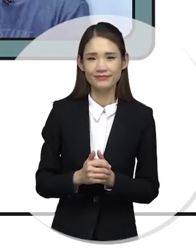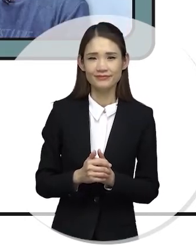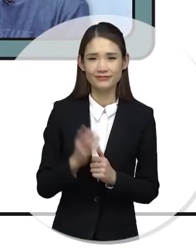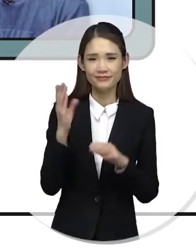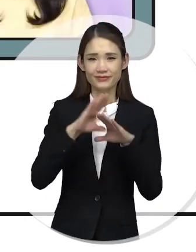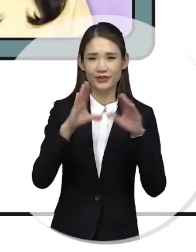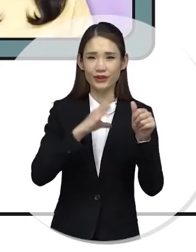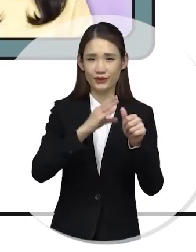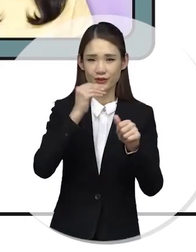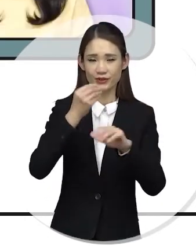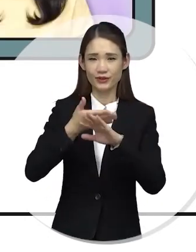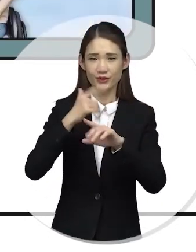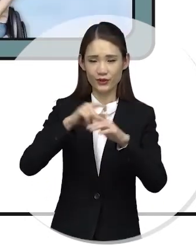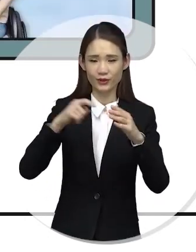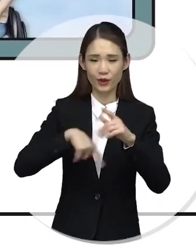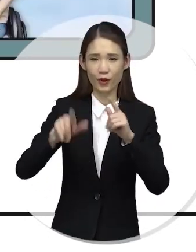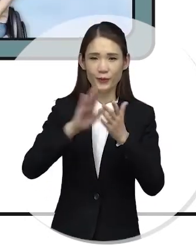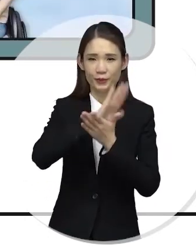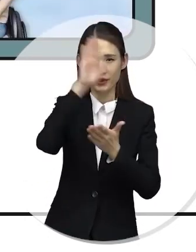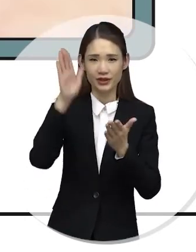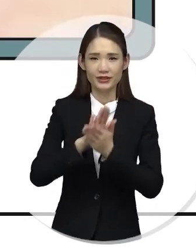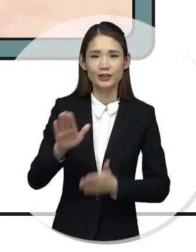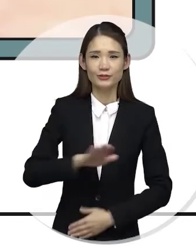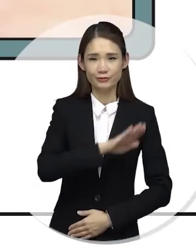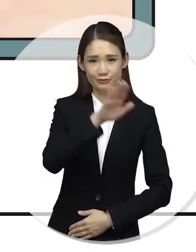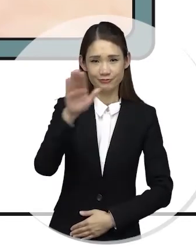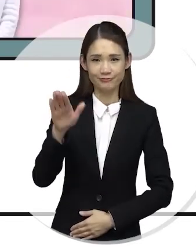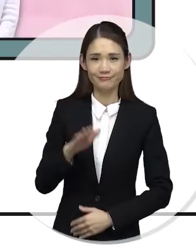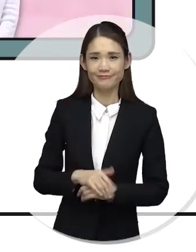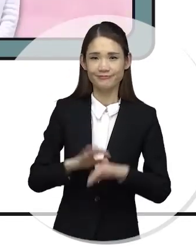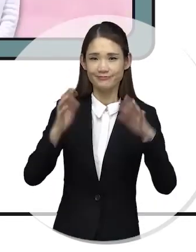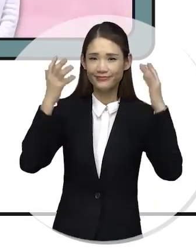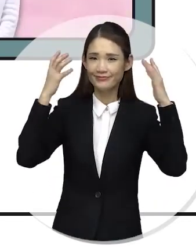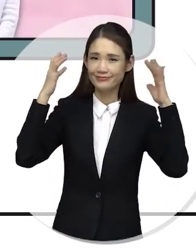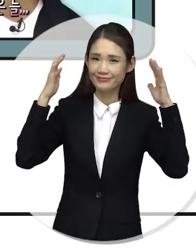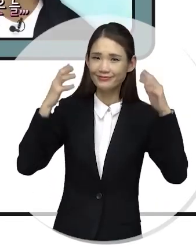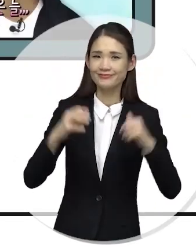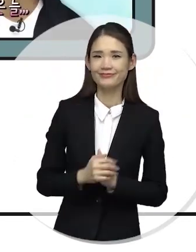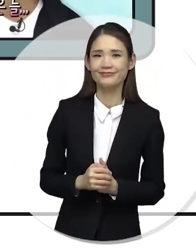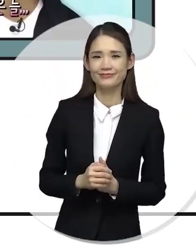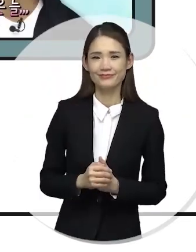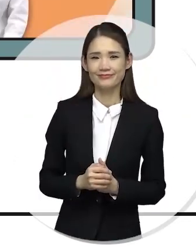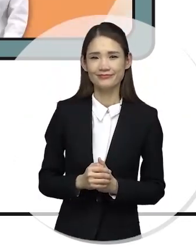다름과 닮음 속에서 더욱 빛나는 우리. 와.